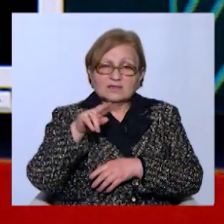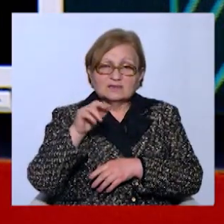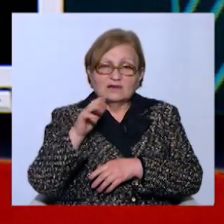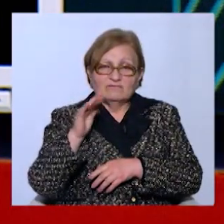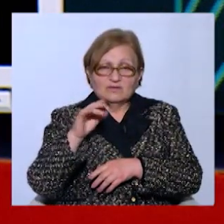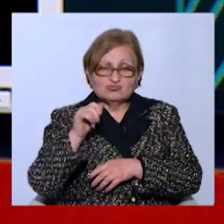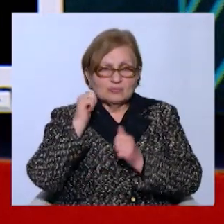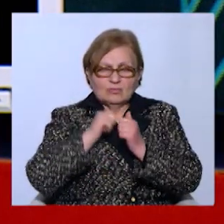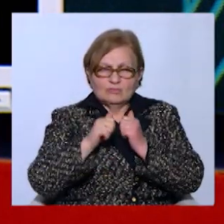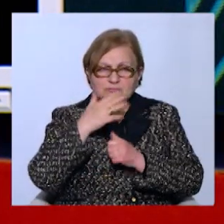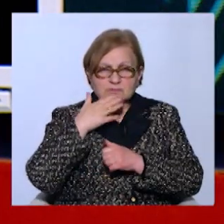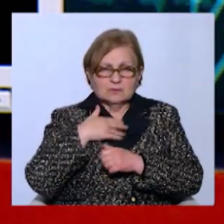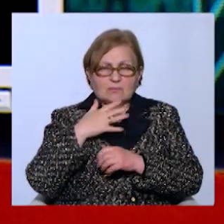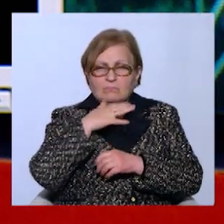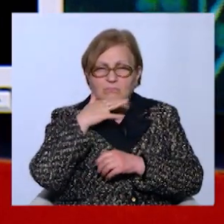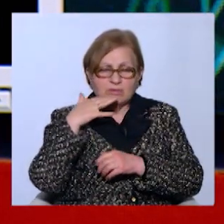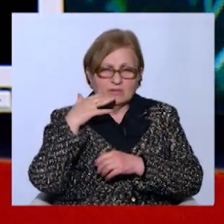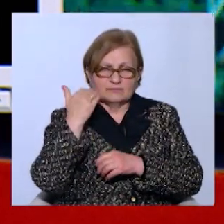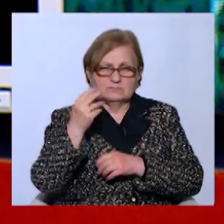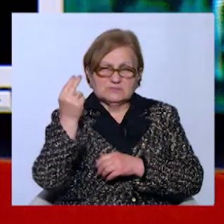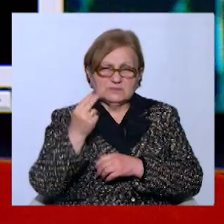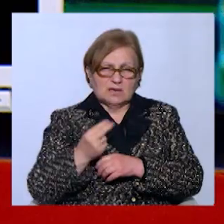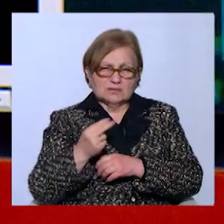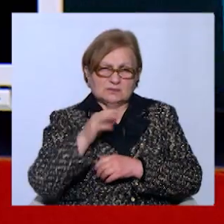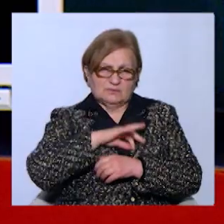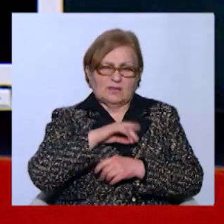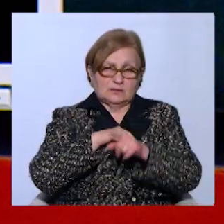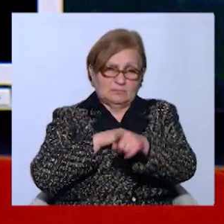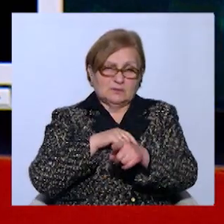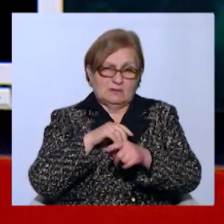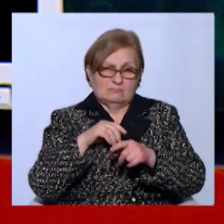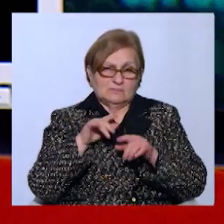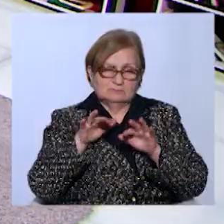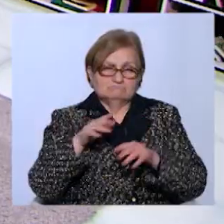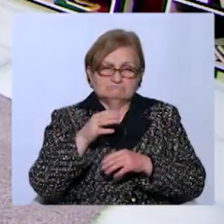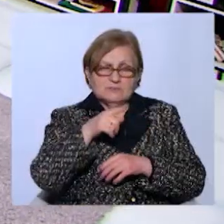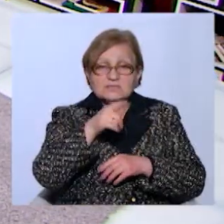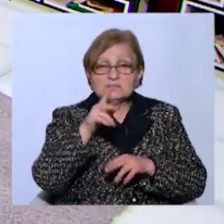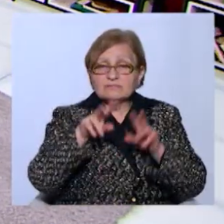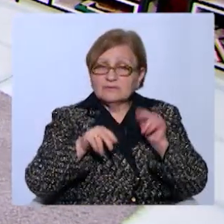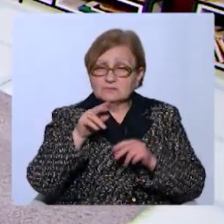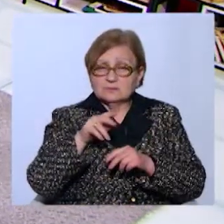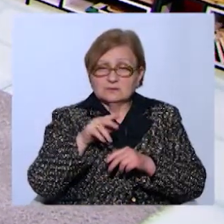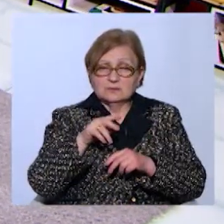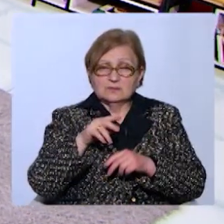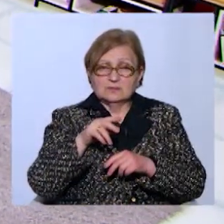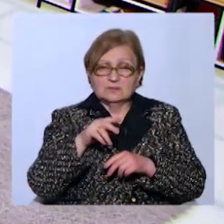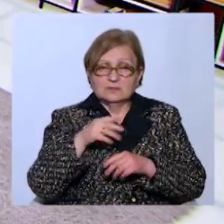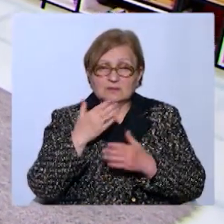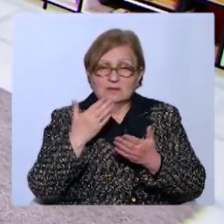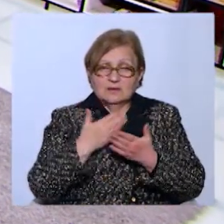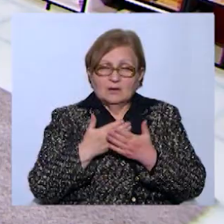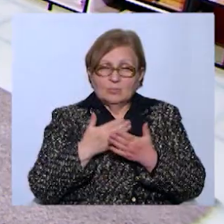ოქროს თანაფარდობა, ძალიან ბევრი ნამუშევარია შეგიძლიათ გაეცნოთ და თვლიდა რომ ჩვენი, აი მაგალითად, მოდით